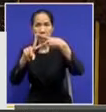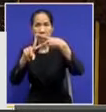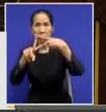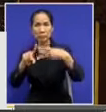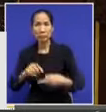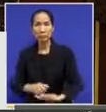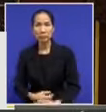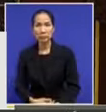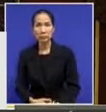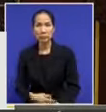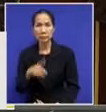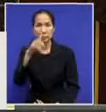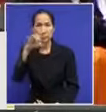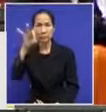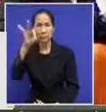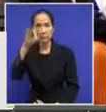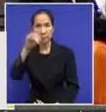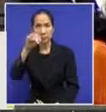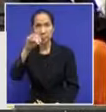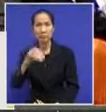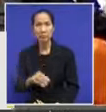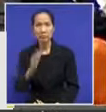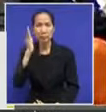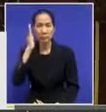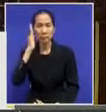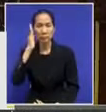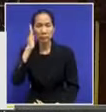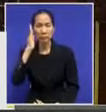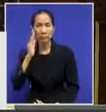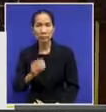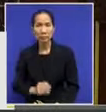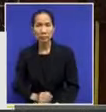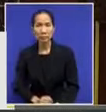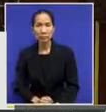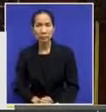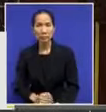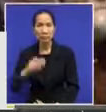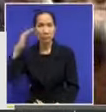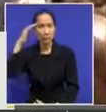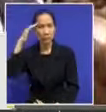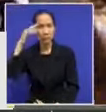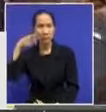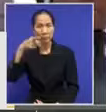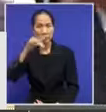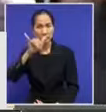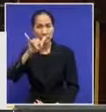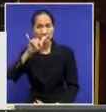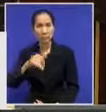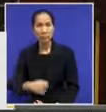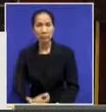จครับ 180นายณัฐวุฒิประเสริฐสุวรรณ พลเอกประยุทธ์ครับ